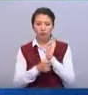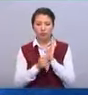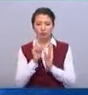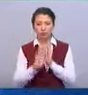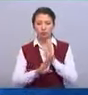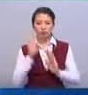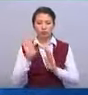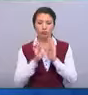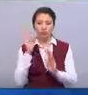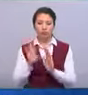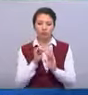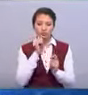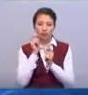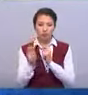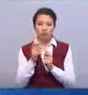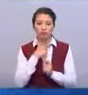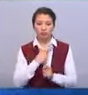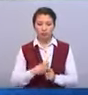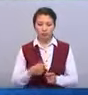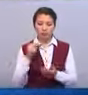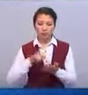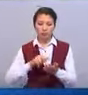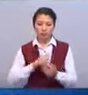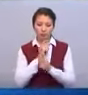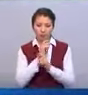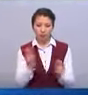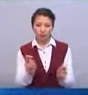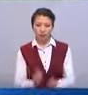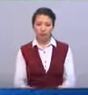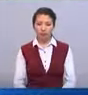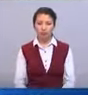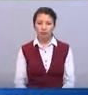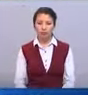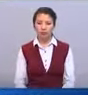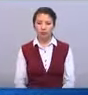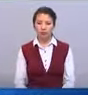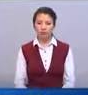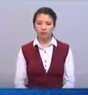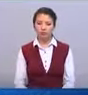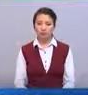шеберлері марапат биігінен көрінді. Мақтау қағазы мен қаржылай сый сияпат жасалды. Түркістан қаласынан